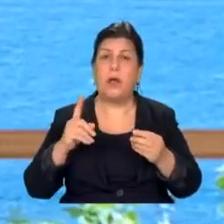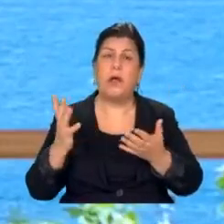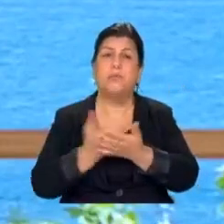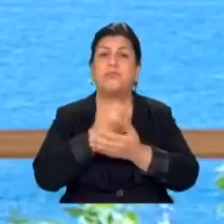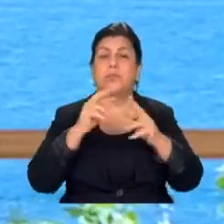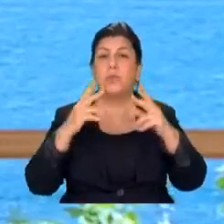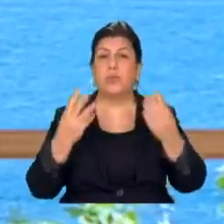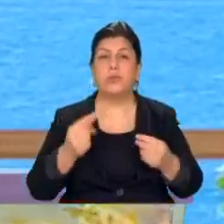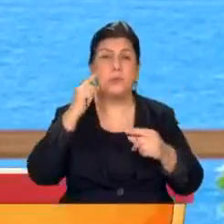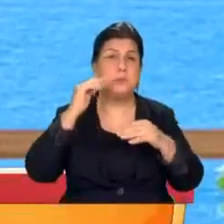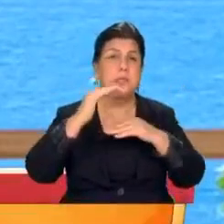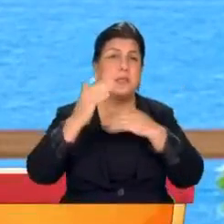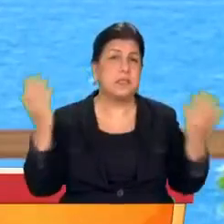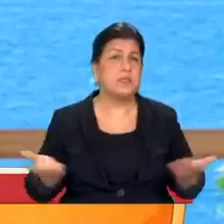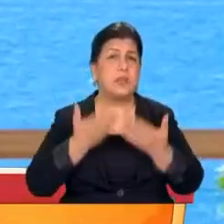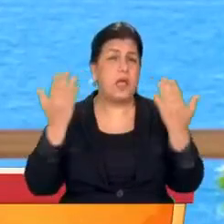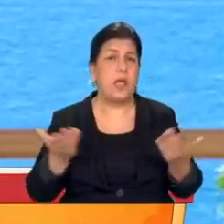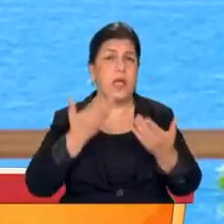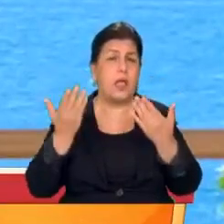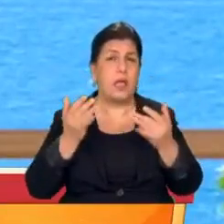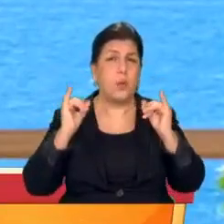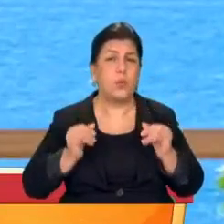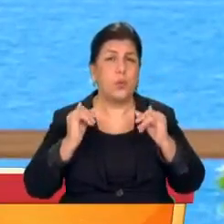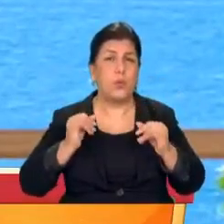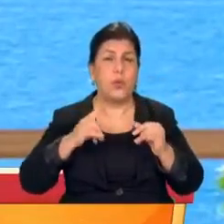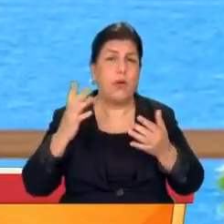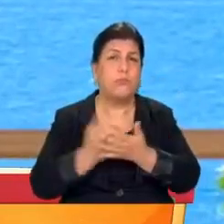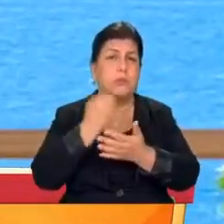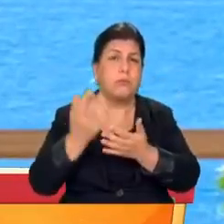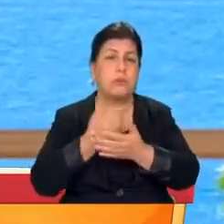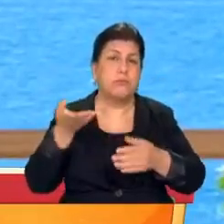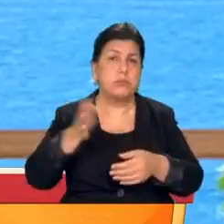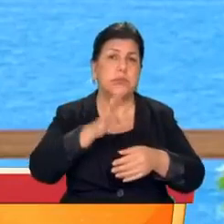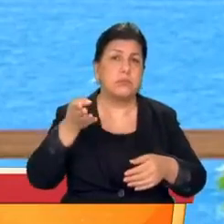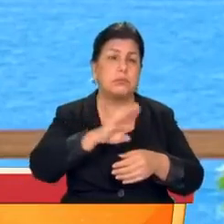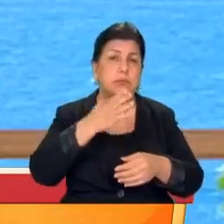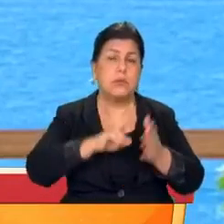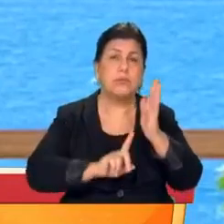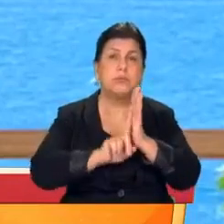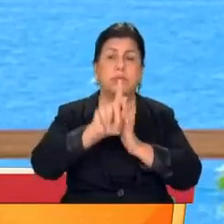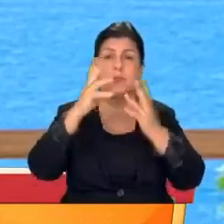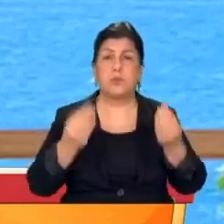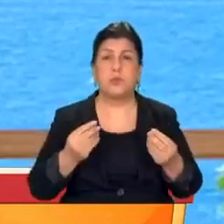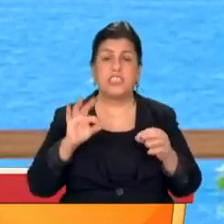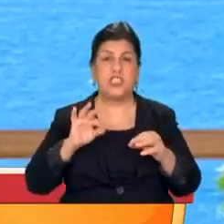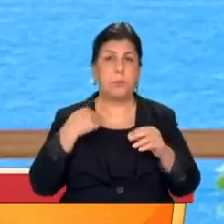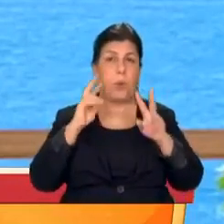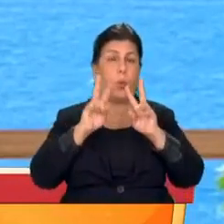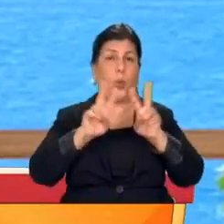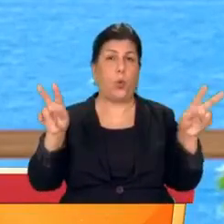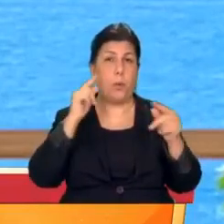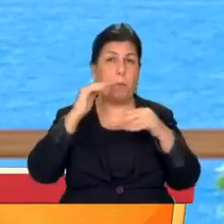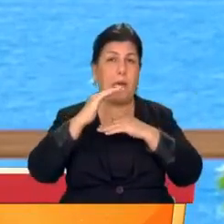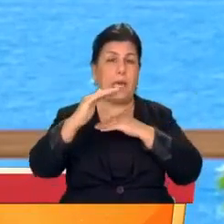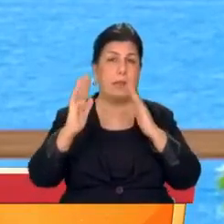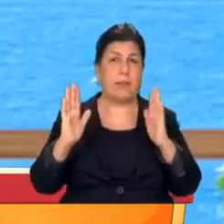millet nice badireler atlatmış bir millet ve Şimdi görüyorum Mesela millet bir dayanışma içerisinde